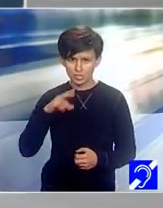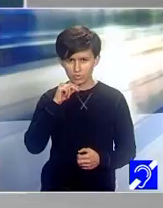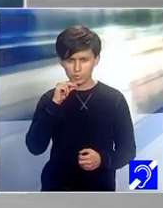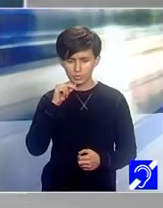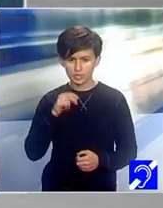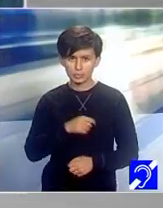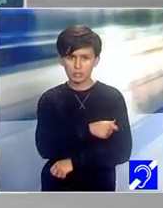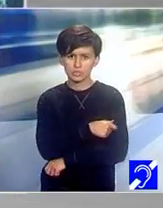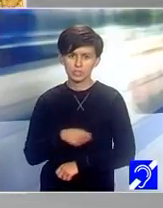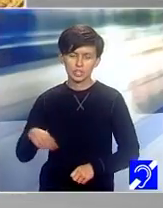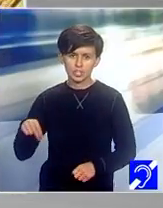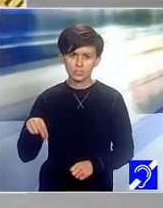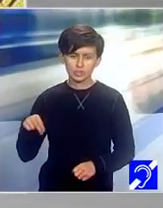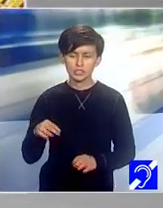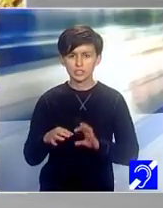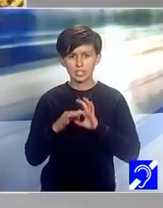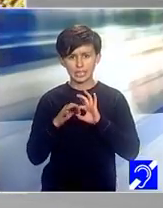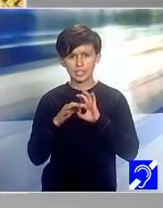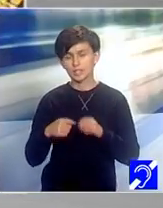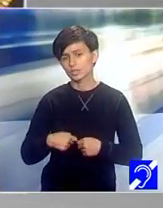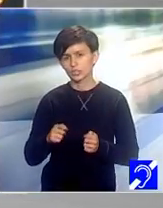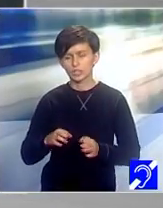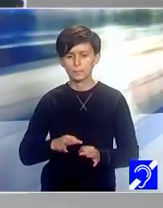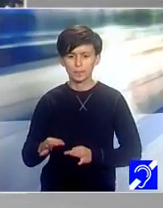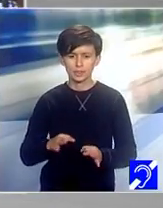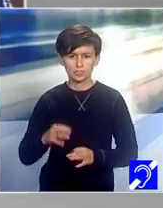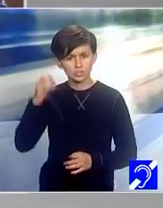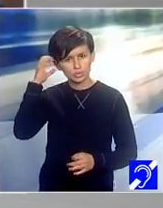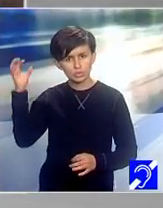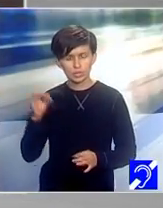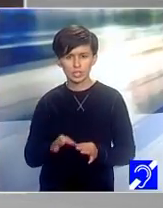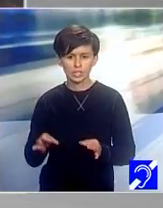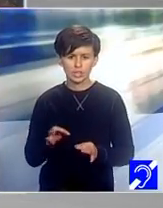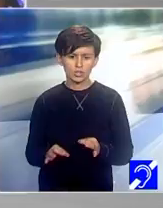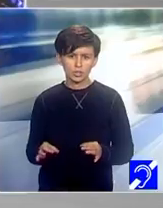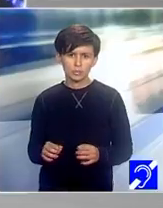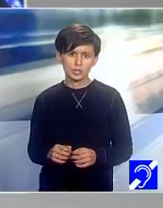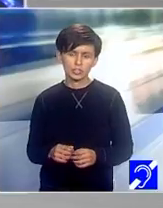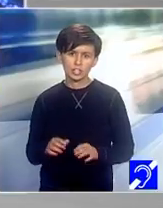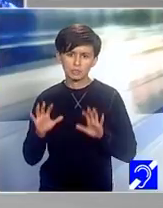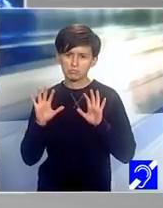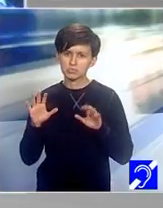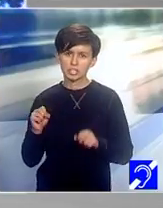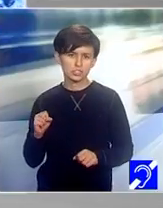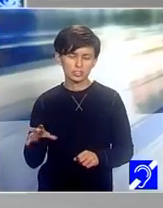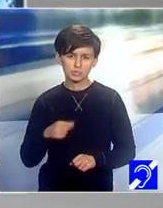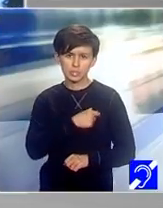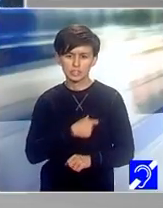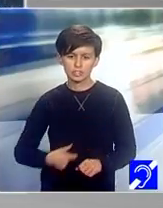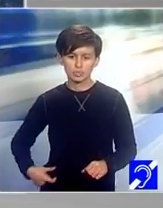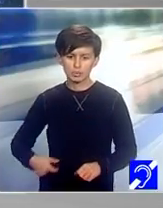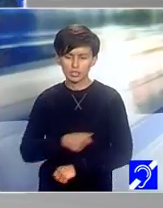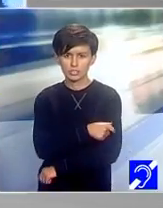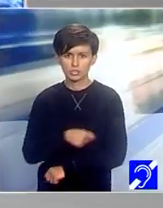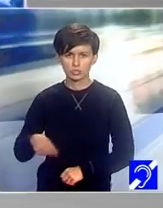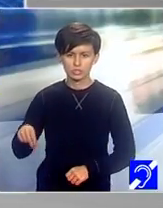municipalități, consilii județene, corelarea tuturor strategiilor culturale, economice a 10-15 primării și consilii